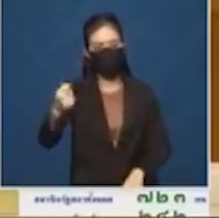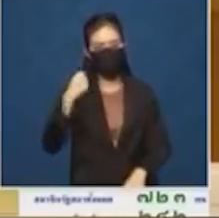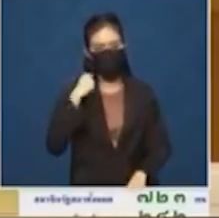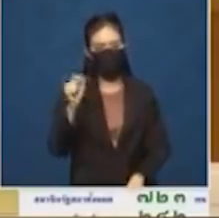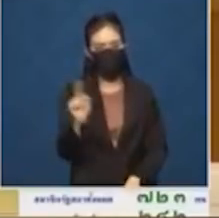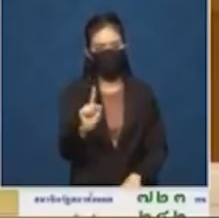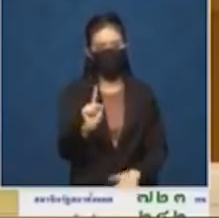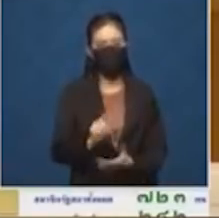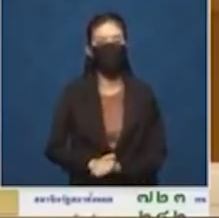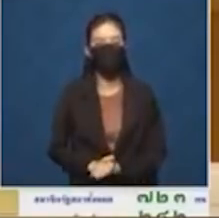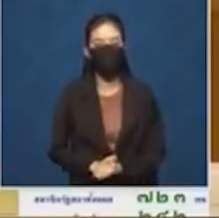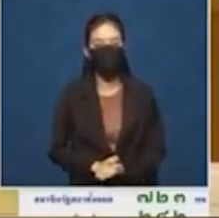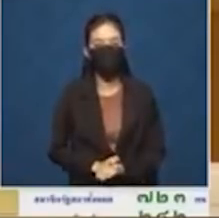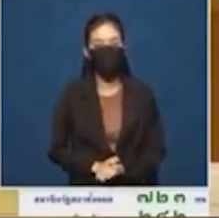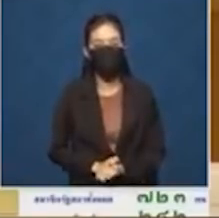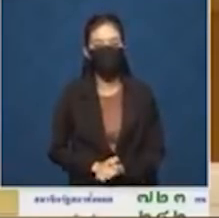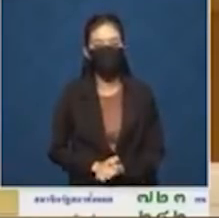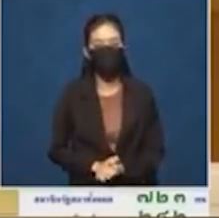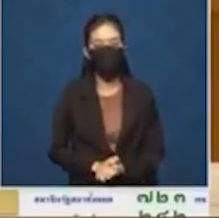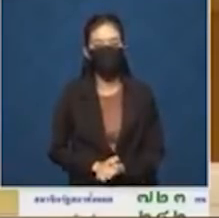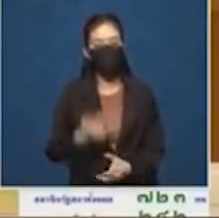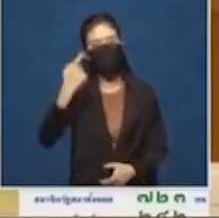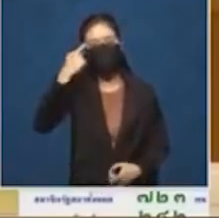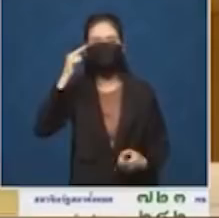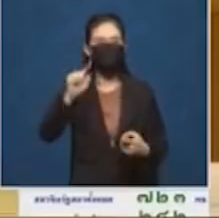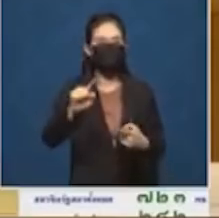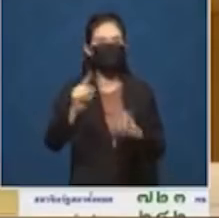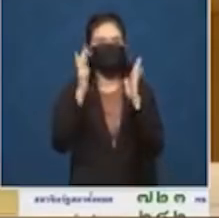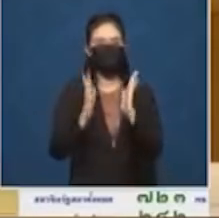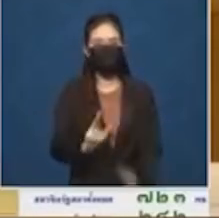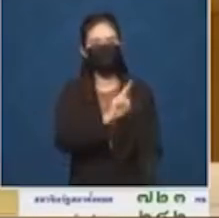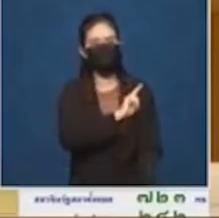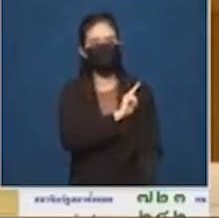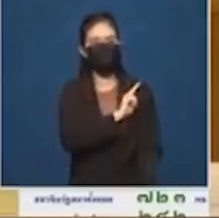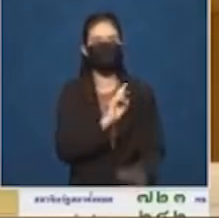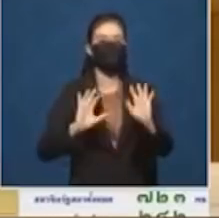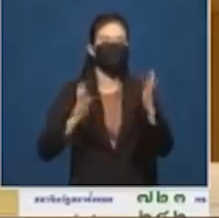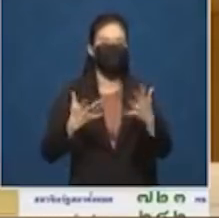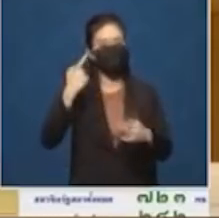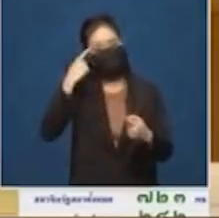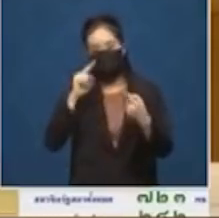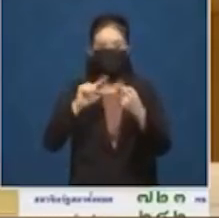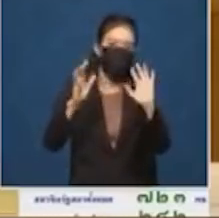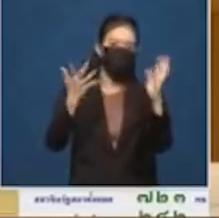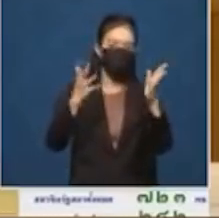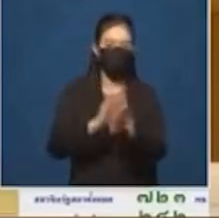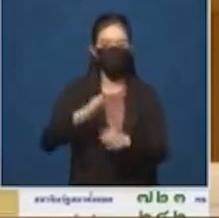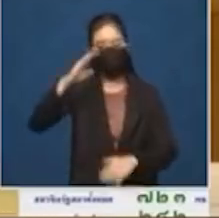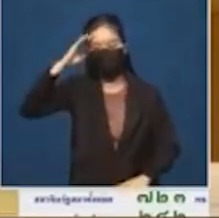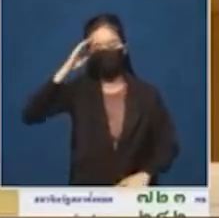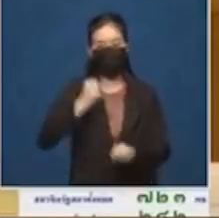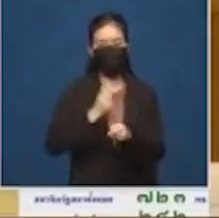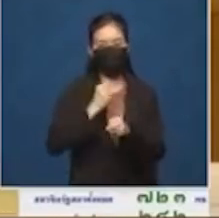จได้โดยไม่คิดถึงเรื่องของความรับผิดชอบทำให้คณะรัฐประหารมักใช้อำนาจ